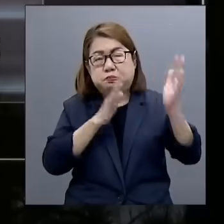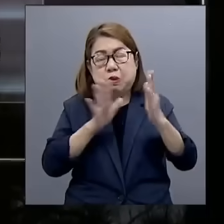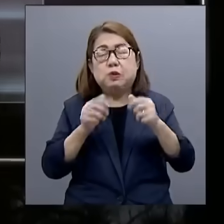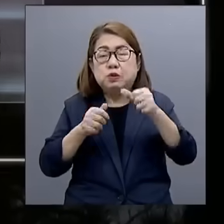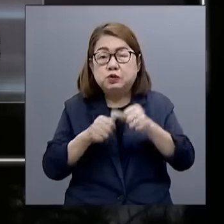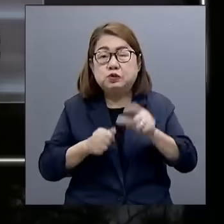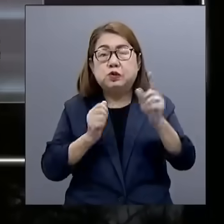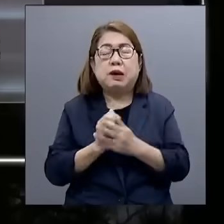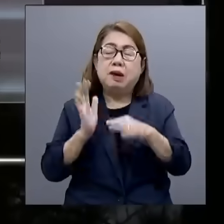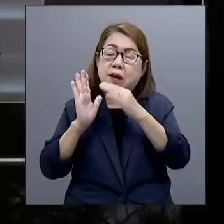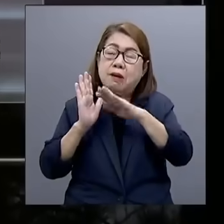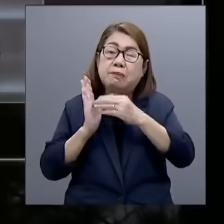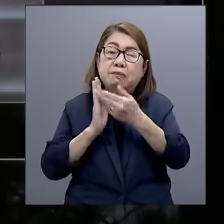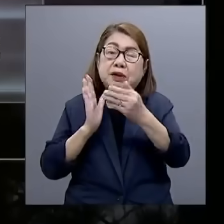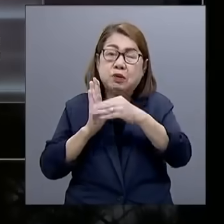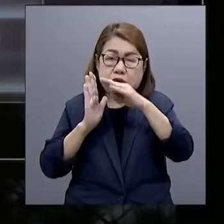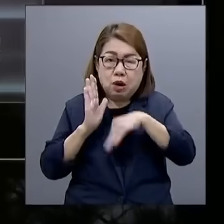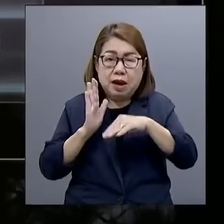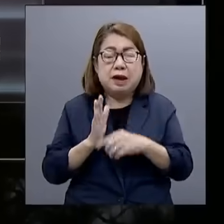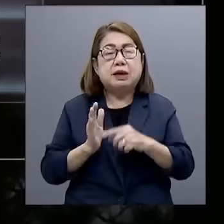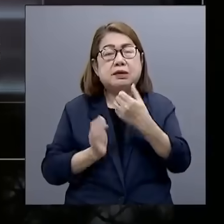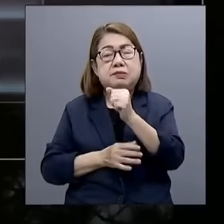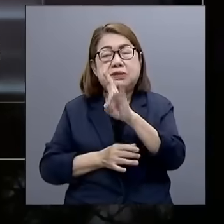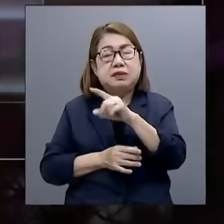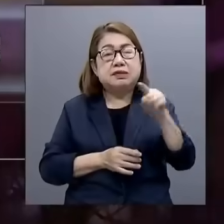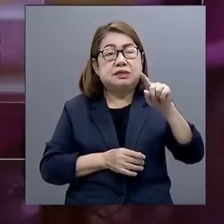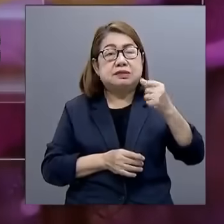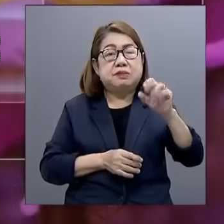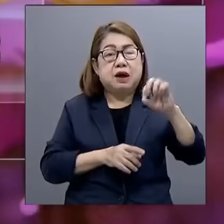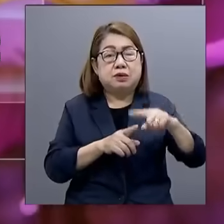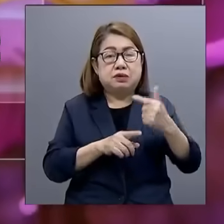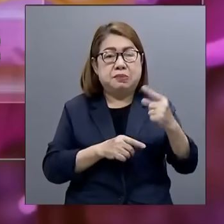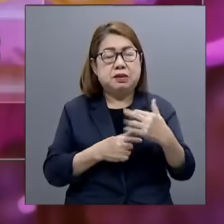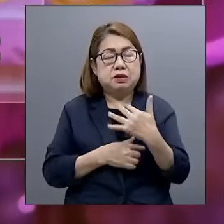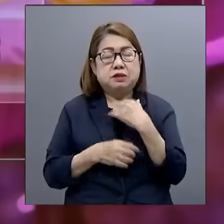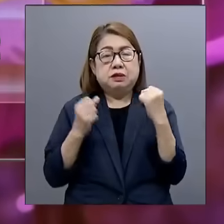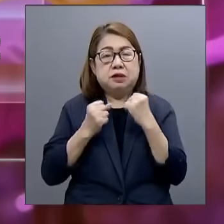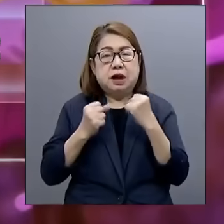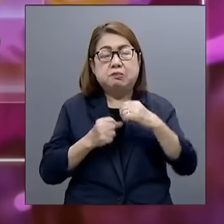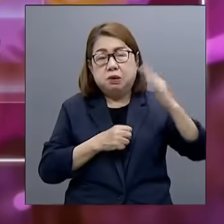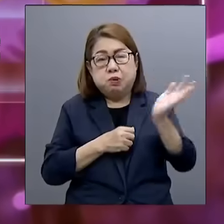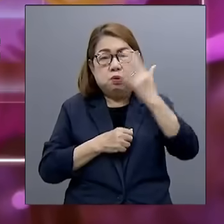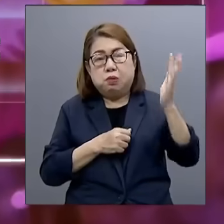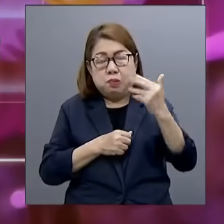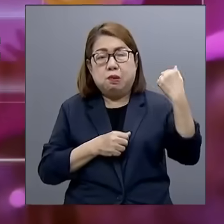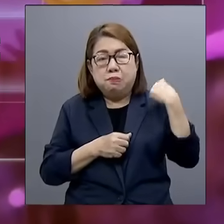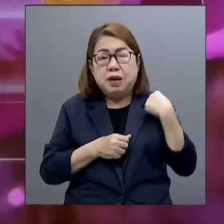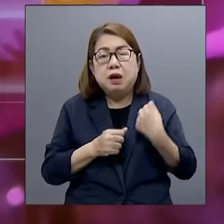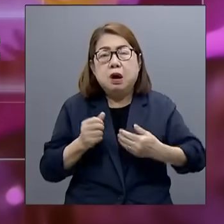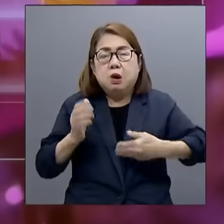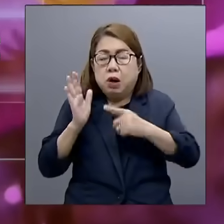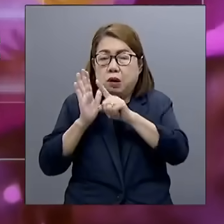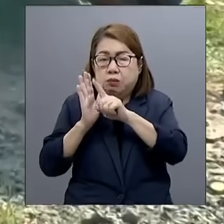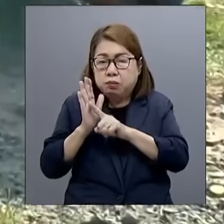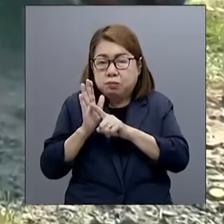ากทางตอนล่างของภาคในช่วงวันที่ 17-19 พฤศจิกายนนี้จะมีอากาศเย็นถึงหนาวกับมีลมแรงและอุณหภูมิจะลดลงอีก